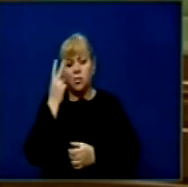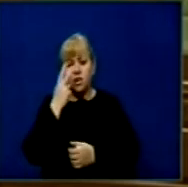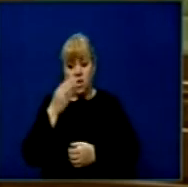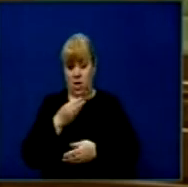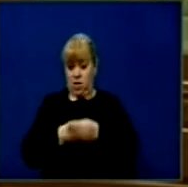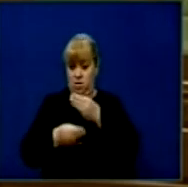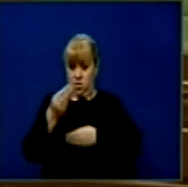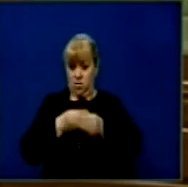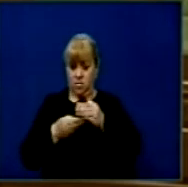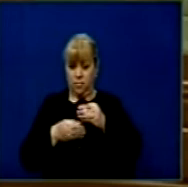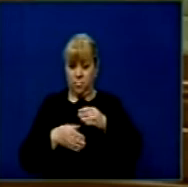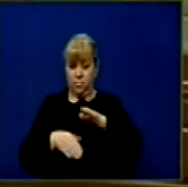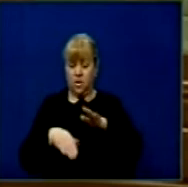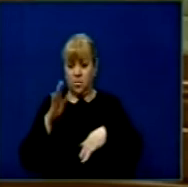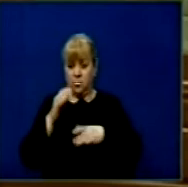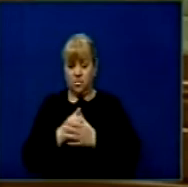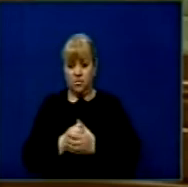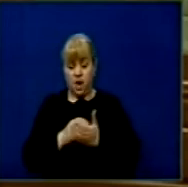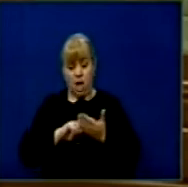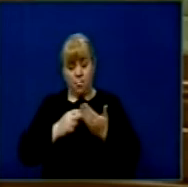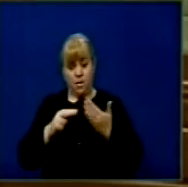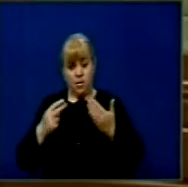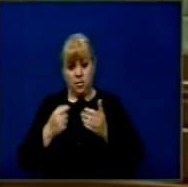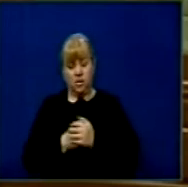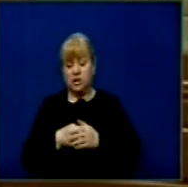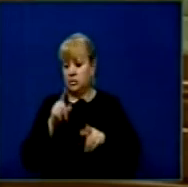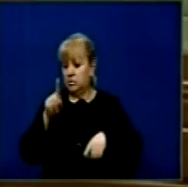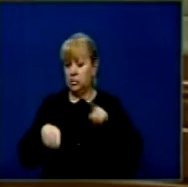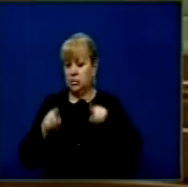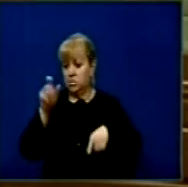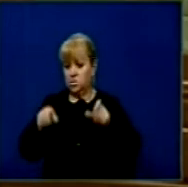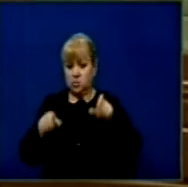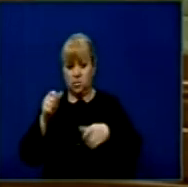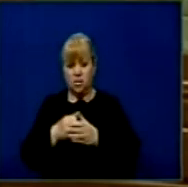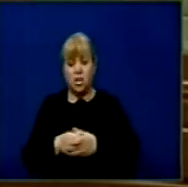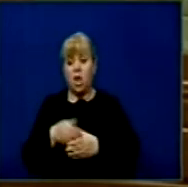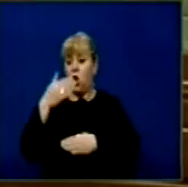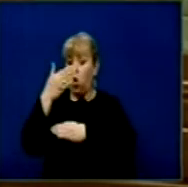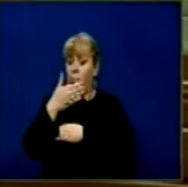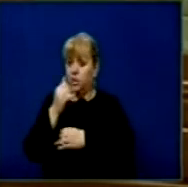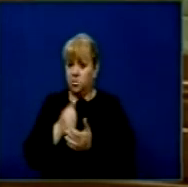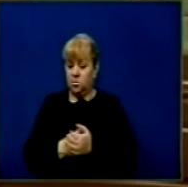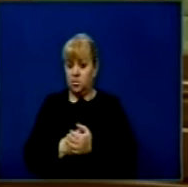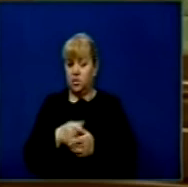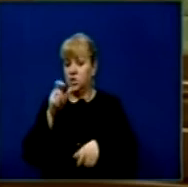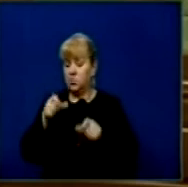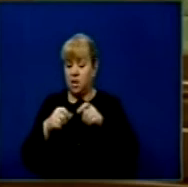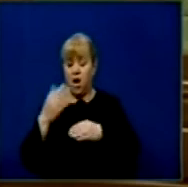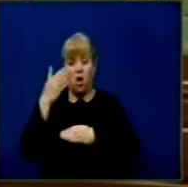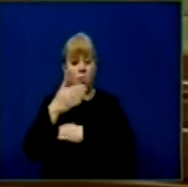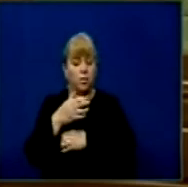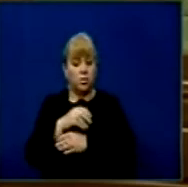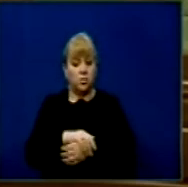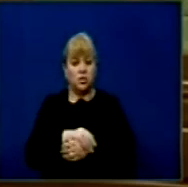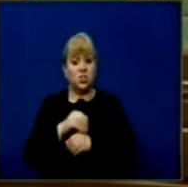ekonomike po përkthehet në rritje për disa, pra për një kompani në këtë rast, ose për disa kompani klientelistë të